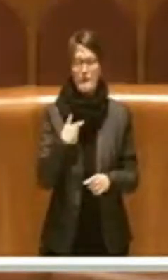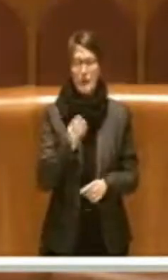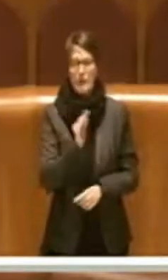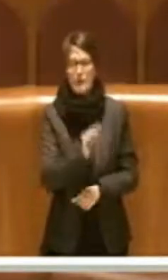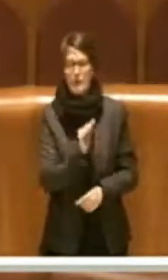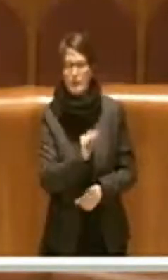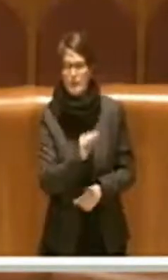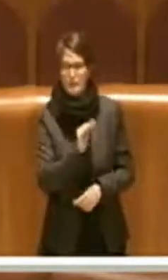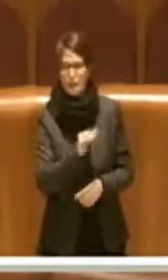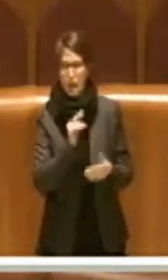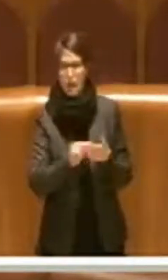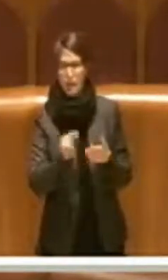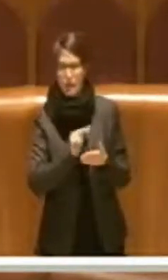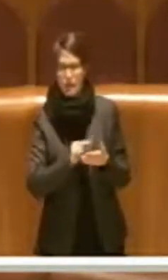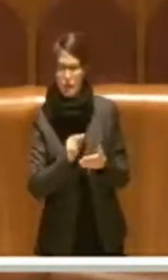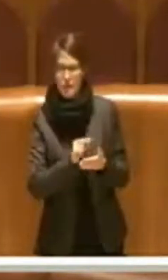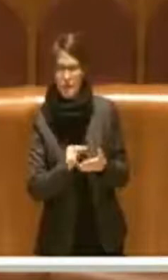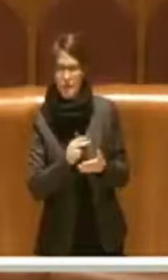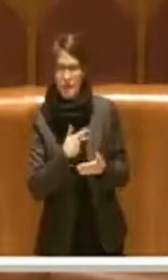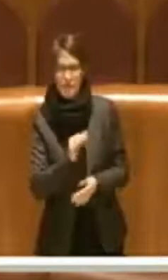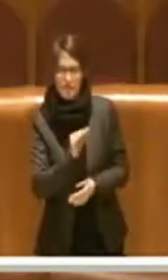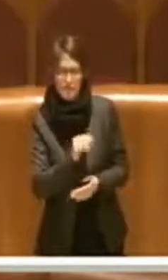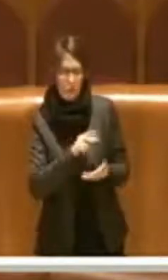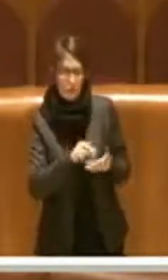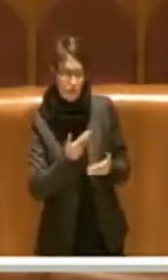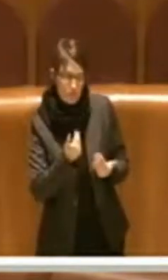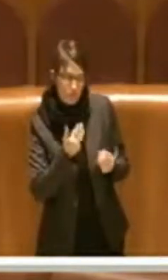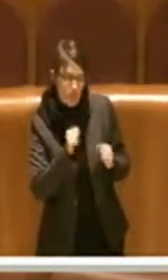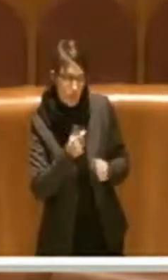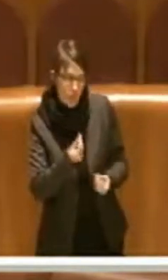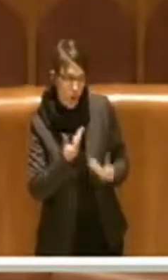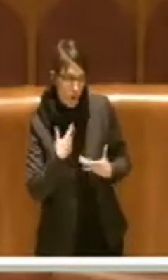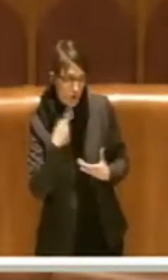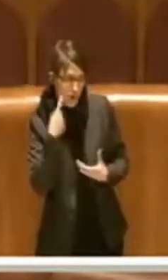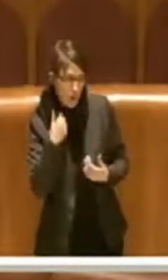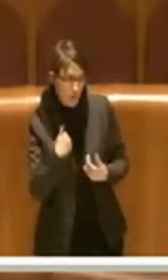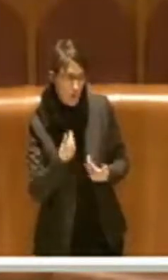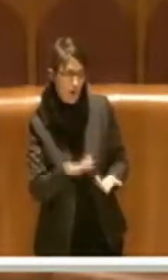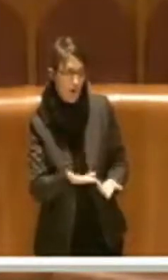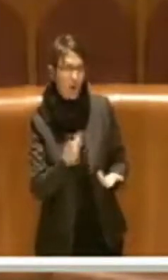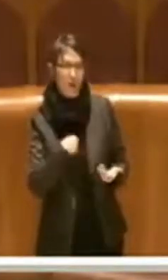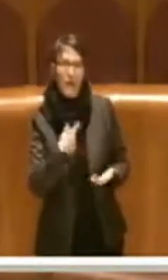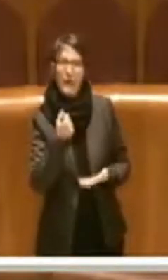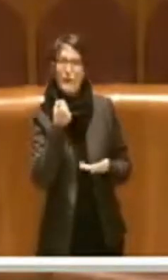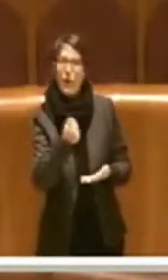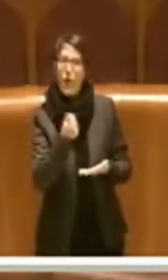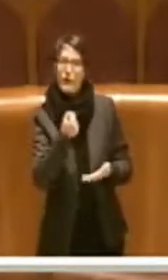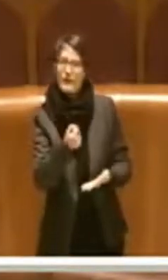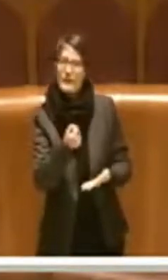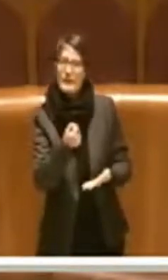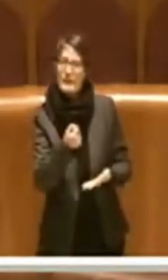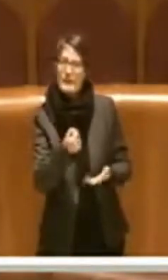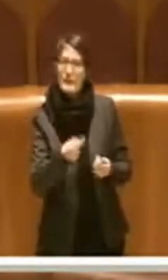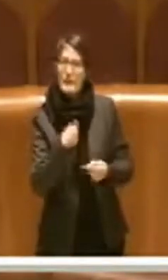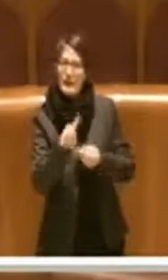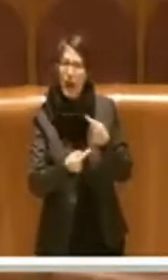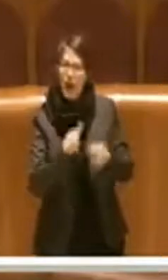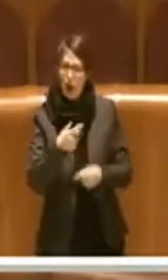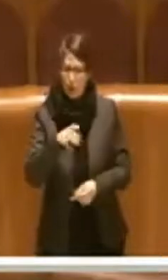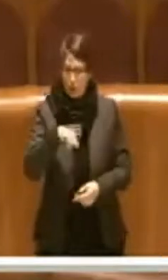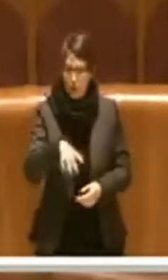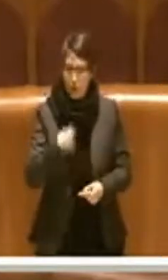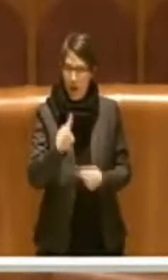uffici di sapere quali fossero i fondi ancora presenti